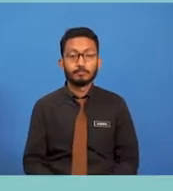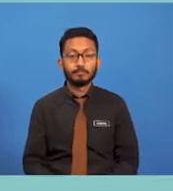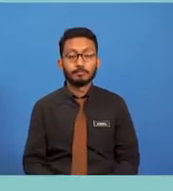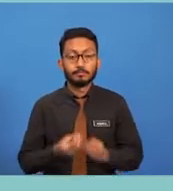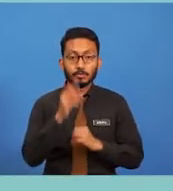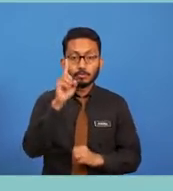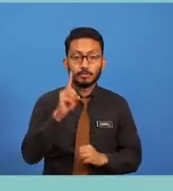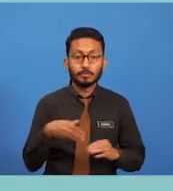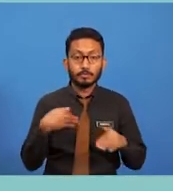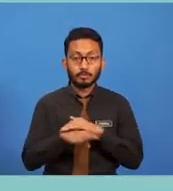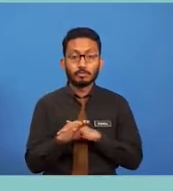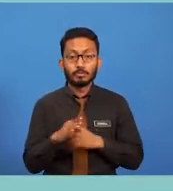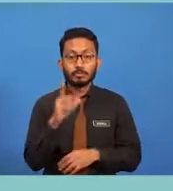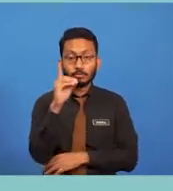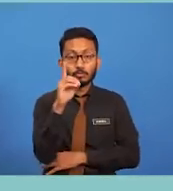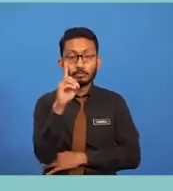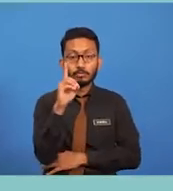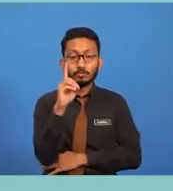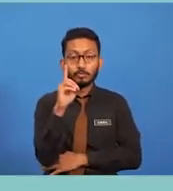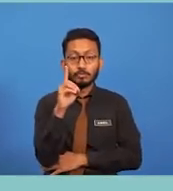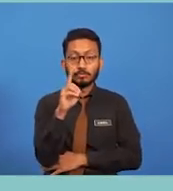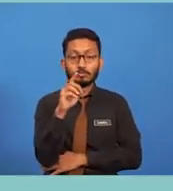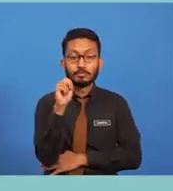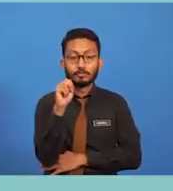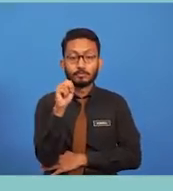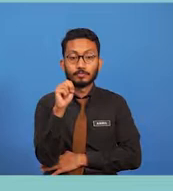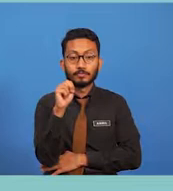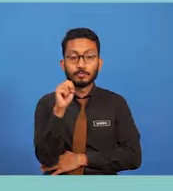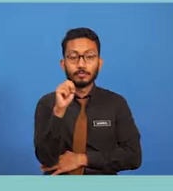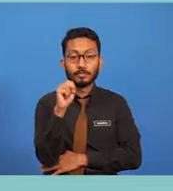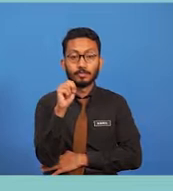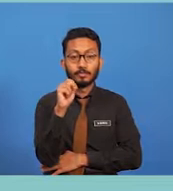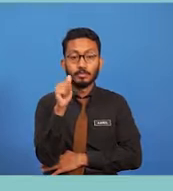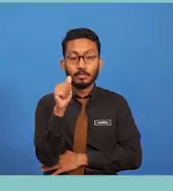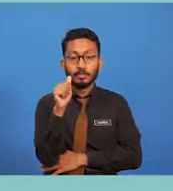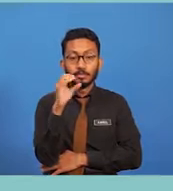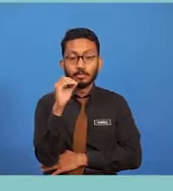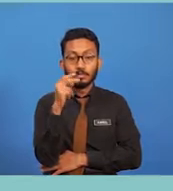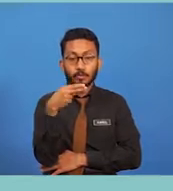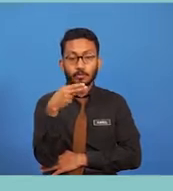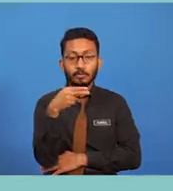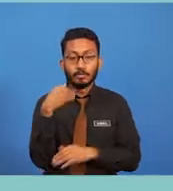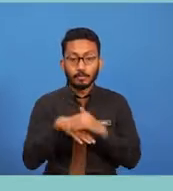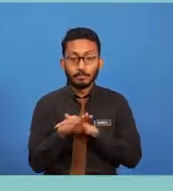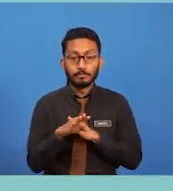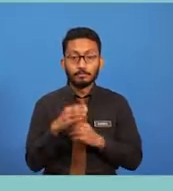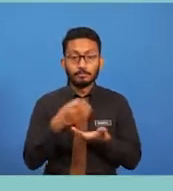Pertama, masukkan satu spatula pelet natrium